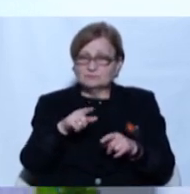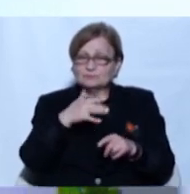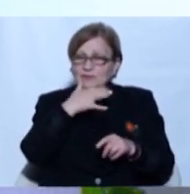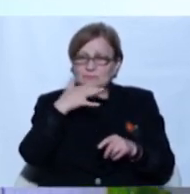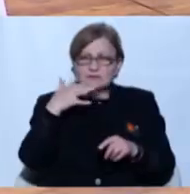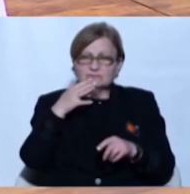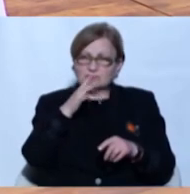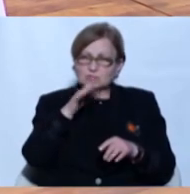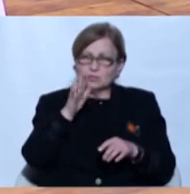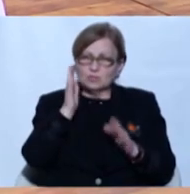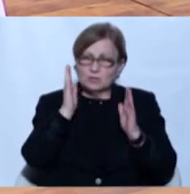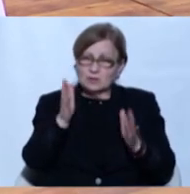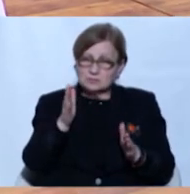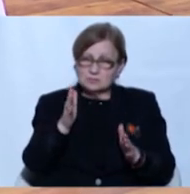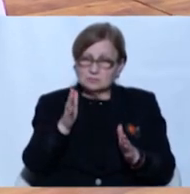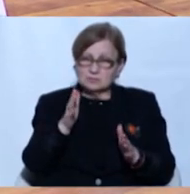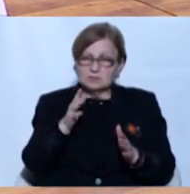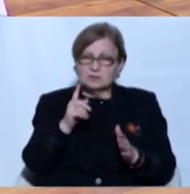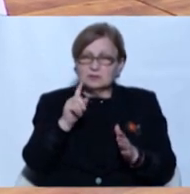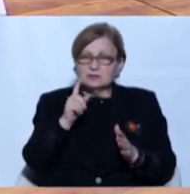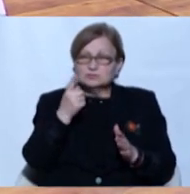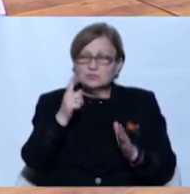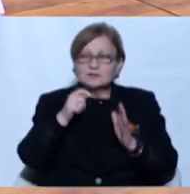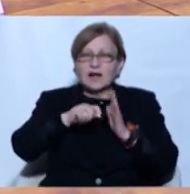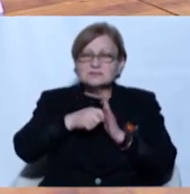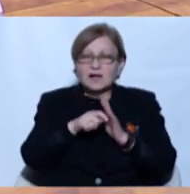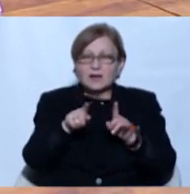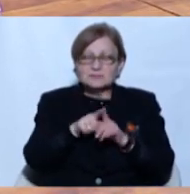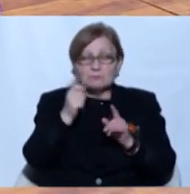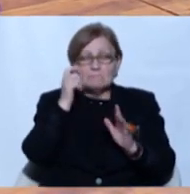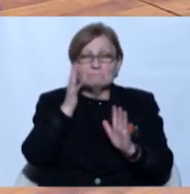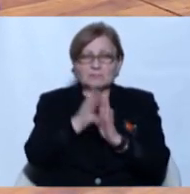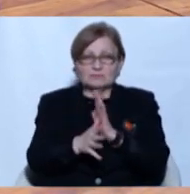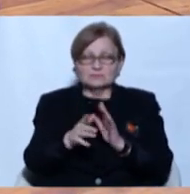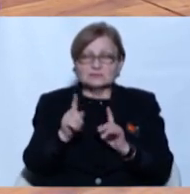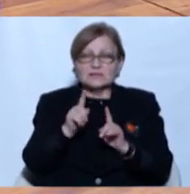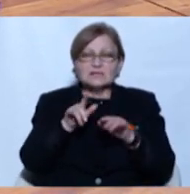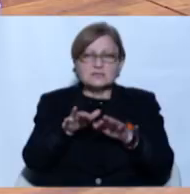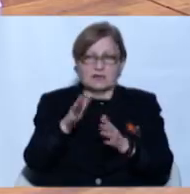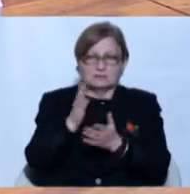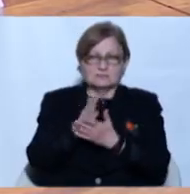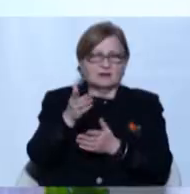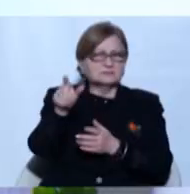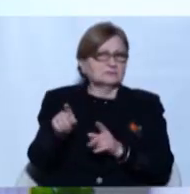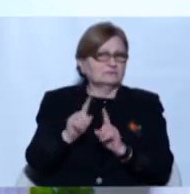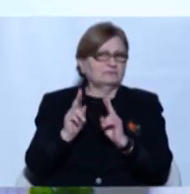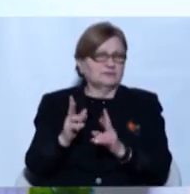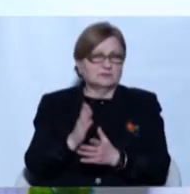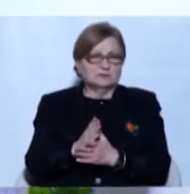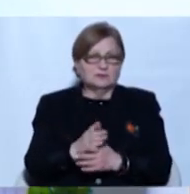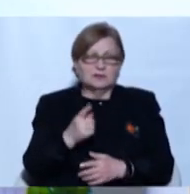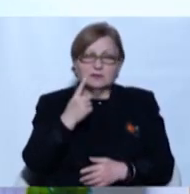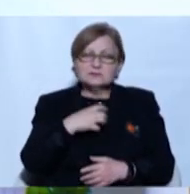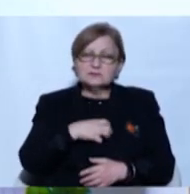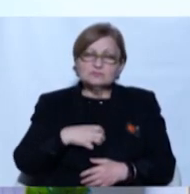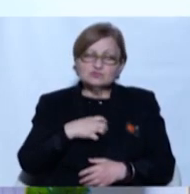დრო გექნებათ, თავარია ჩვენ რაღაცა და ის ასაღები მოარგო და მივხვდეთ რა ფენომენთან გვაქვს საქმე. ერთი ძალიან მნიშვნელოვანი